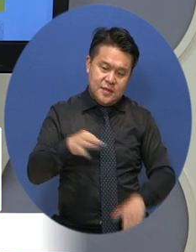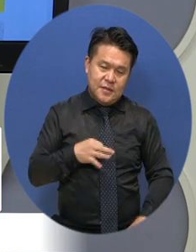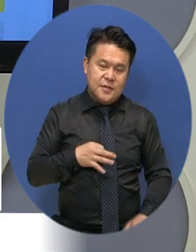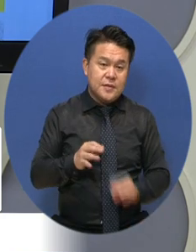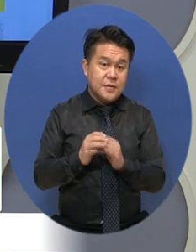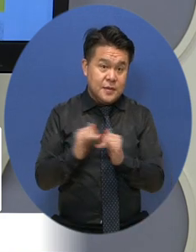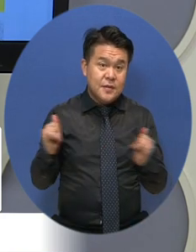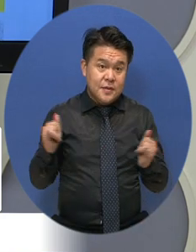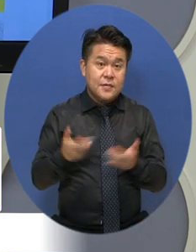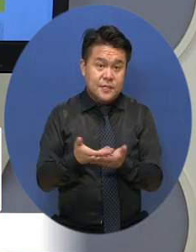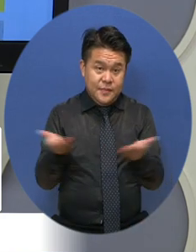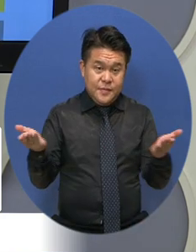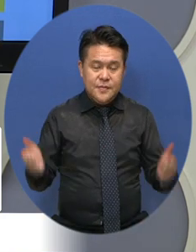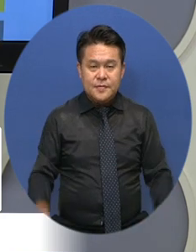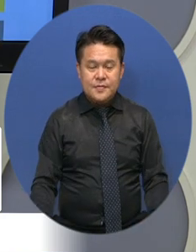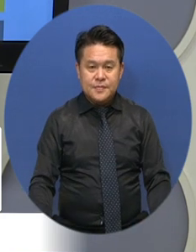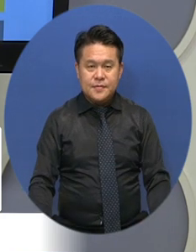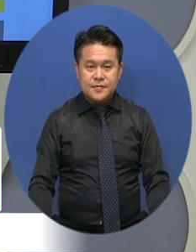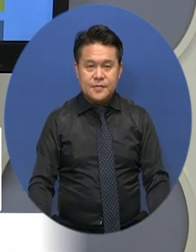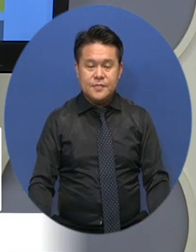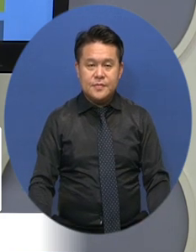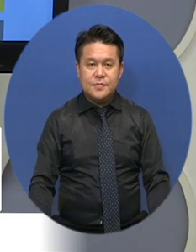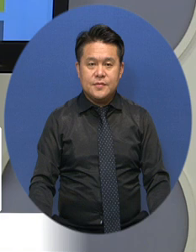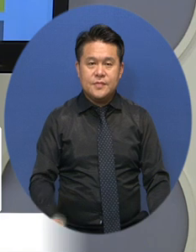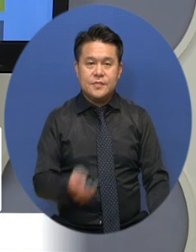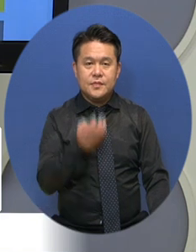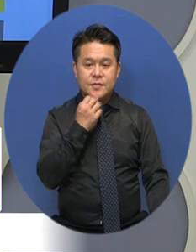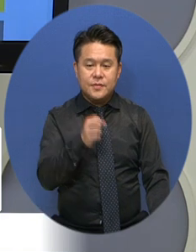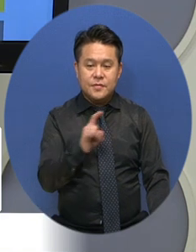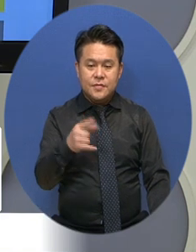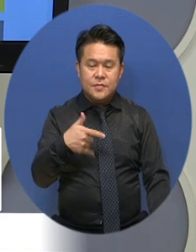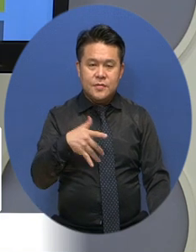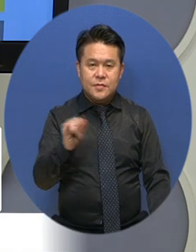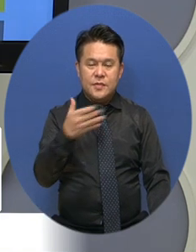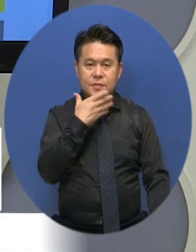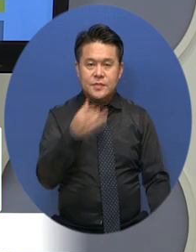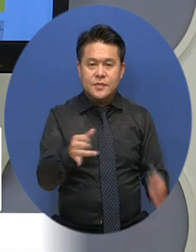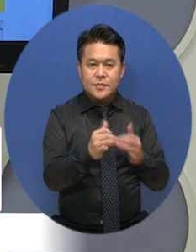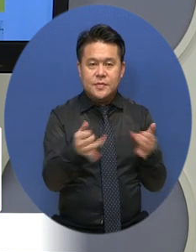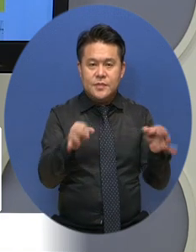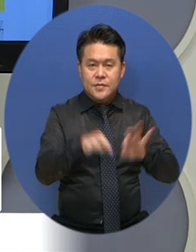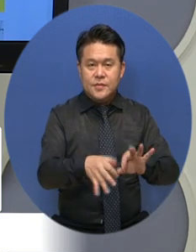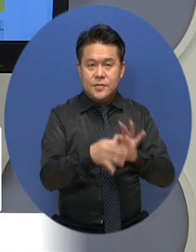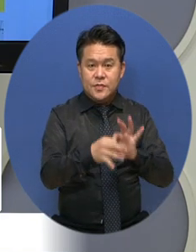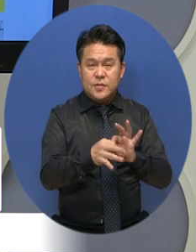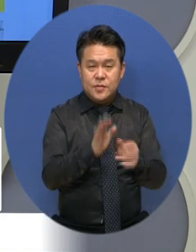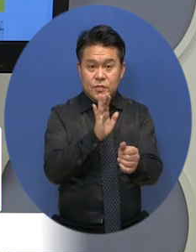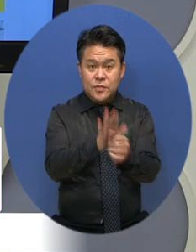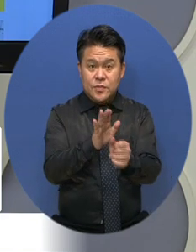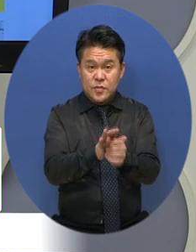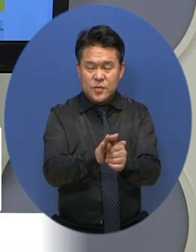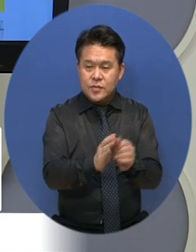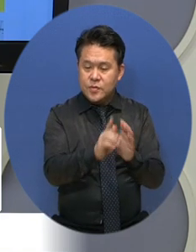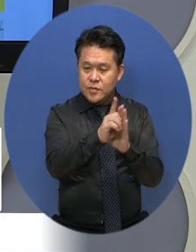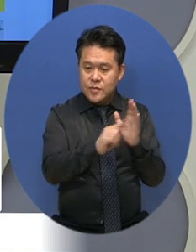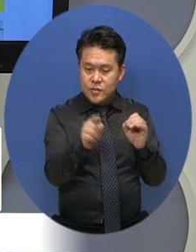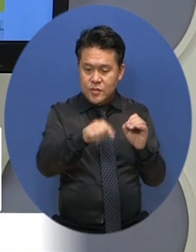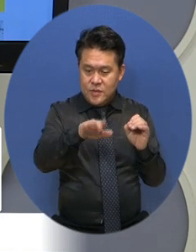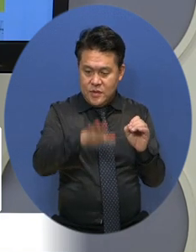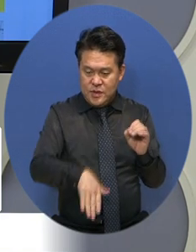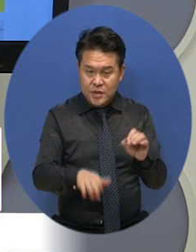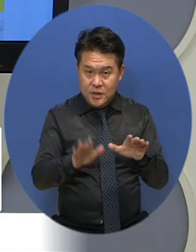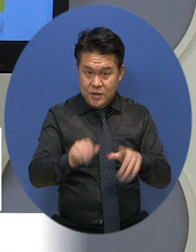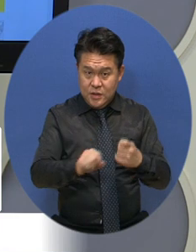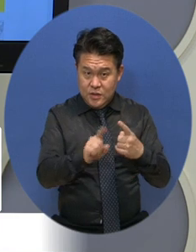전달될 예정입니다 서울 에너지 복지 시민 기금을 통한 물품 지원은 기온이 영하로 내려가는